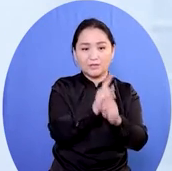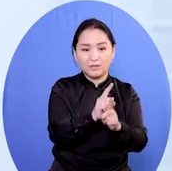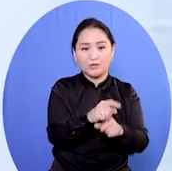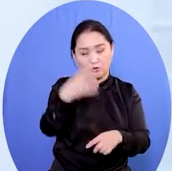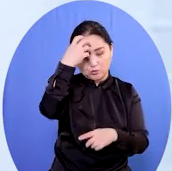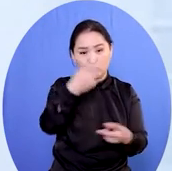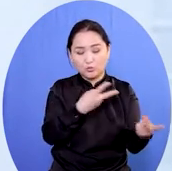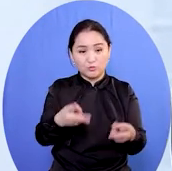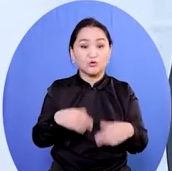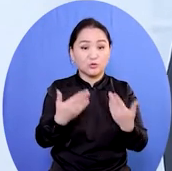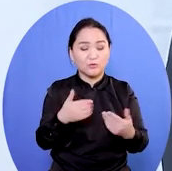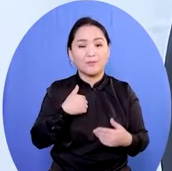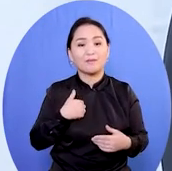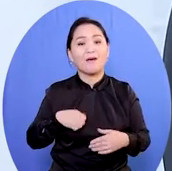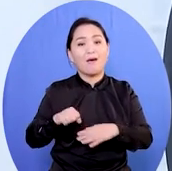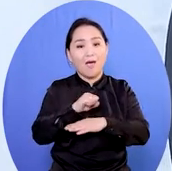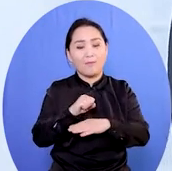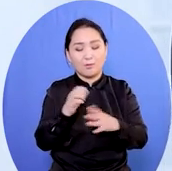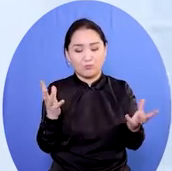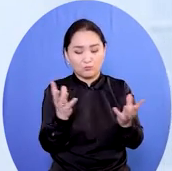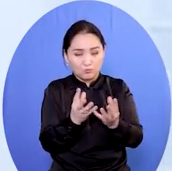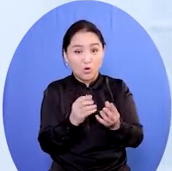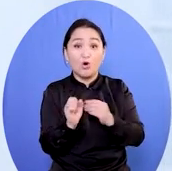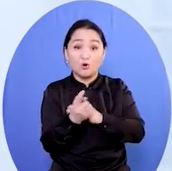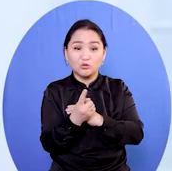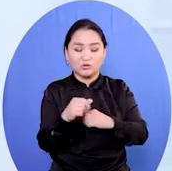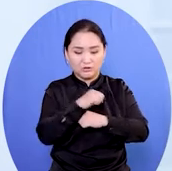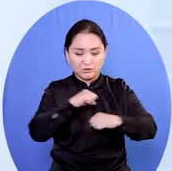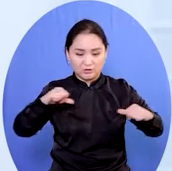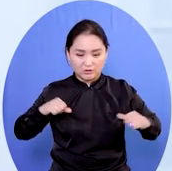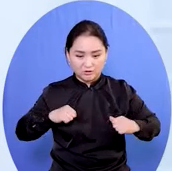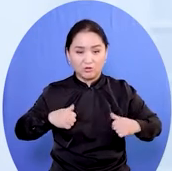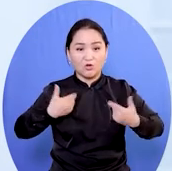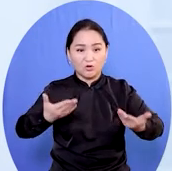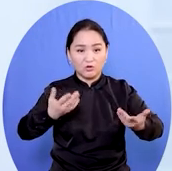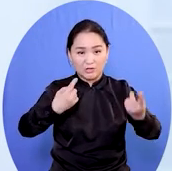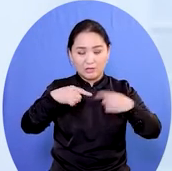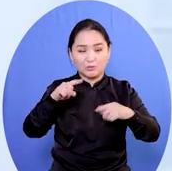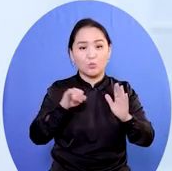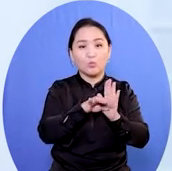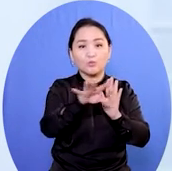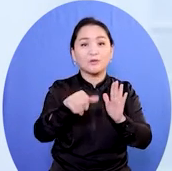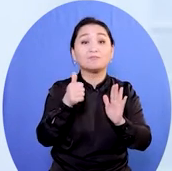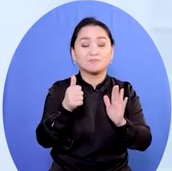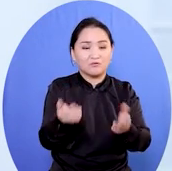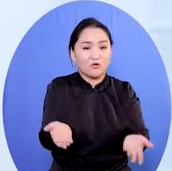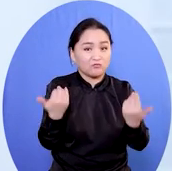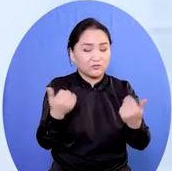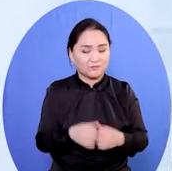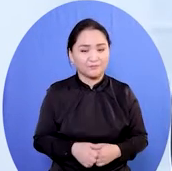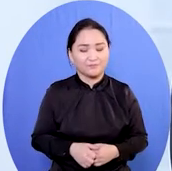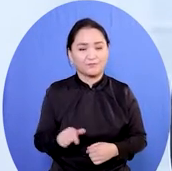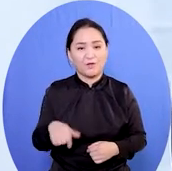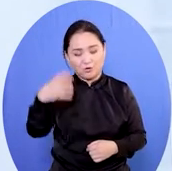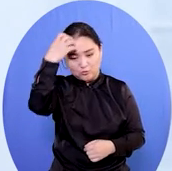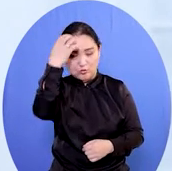иргэдэд хүргэж байгаа тийм. Яг нь манай аймгийн нэг онцлог бол мэдээж цөөн хүн амтай учраас иргэдтэй хүрэх үйлчилгээ маань илүү хүртээмжтэй байж байгаа. Ягаад гэвэл бид нар